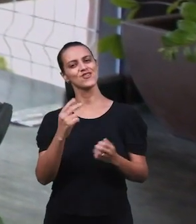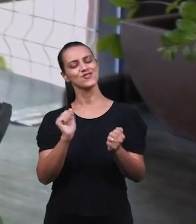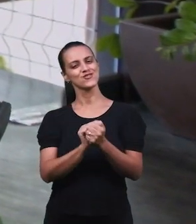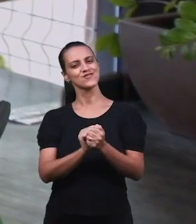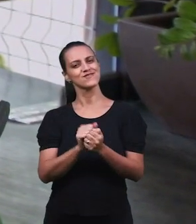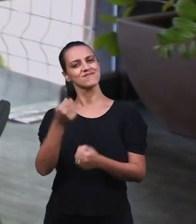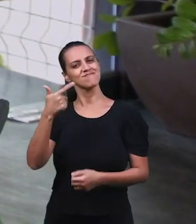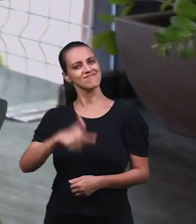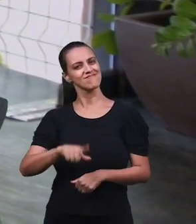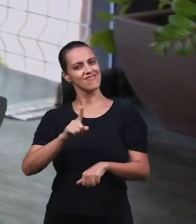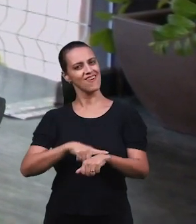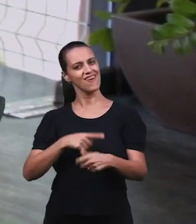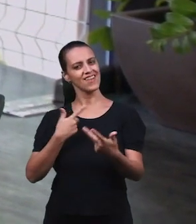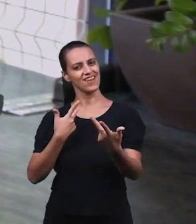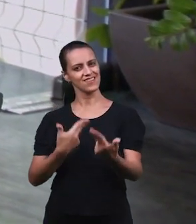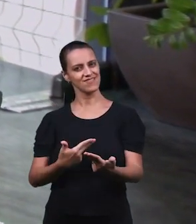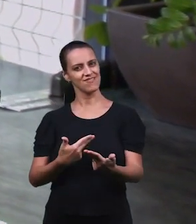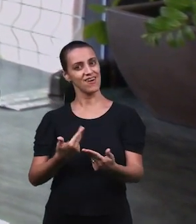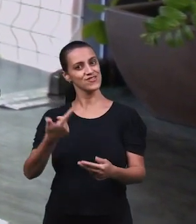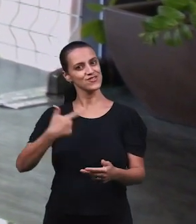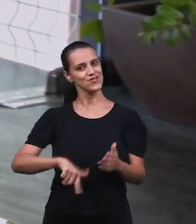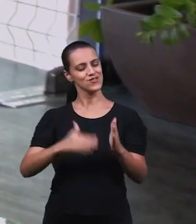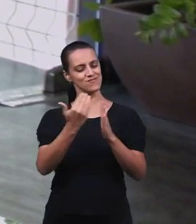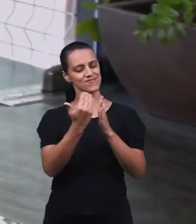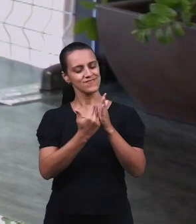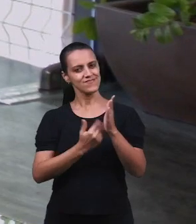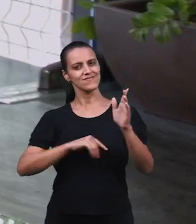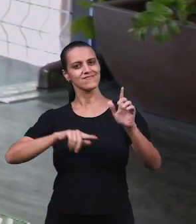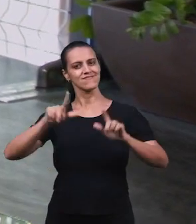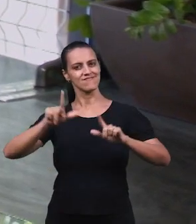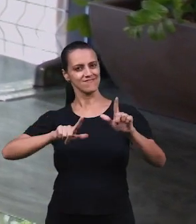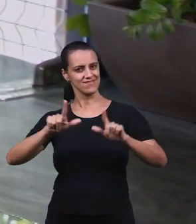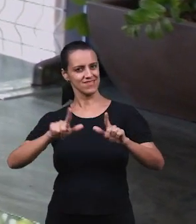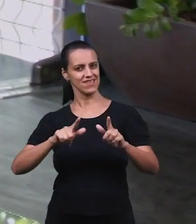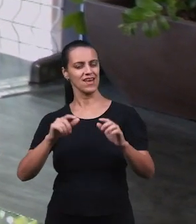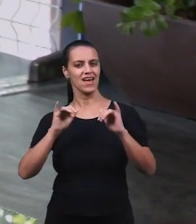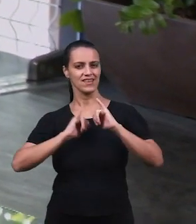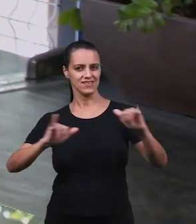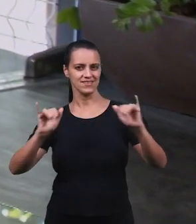serons ensemble encore une fois à cette heure-ci avec une édition de plus de l'Église chrétienne